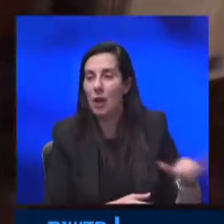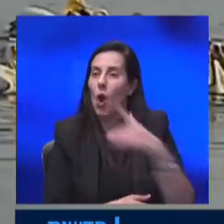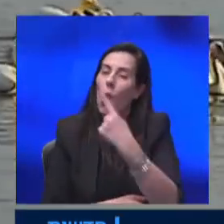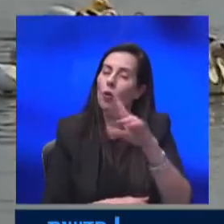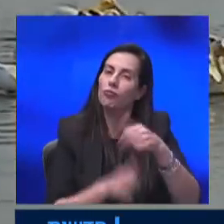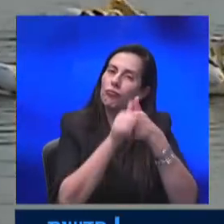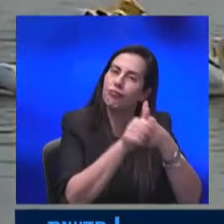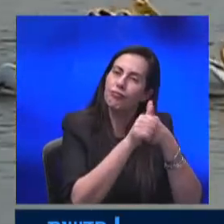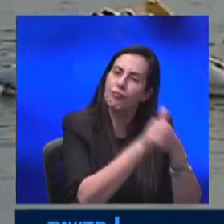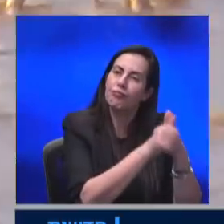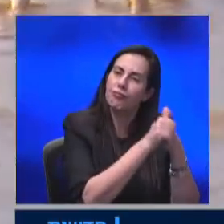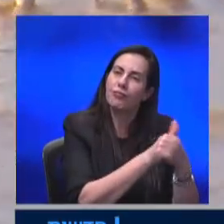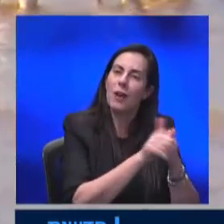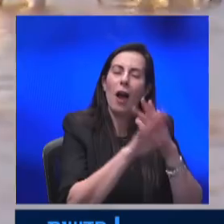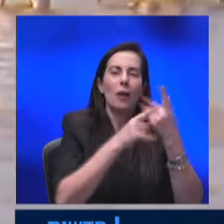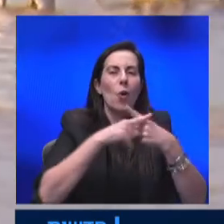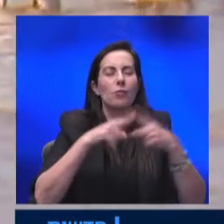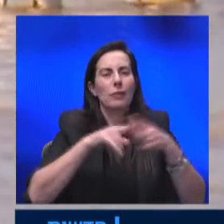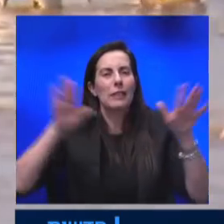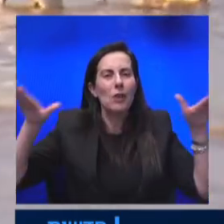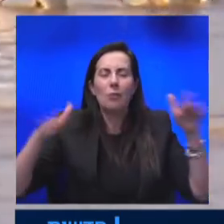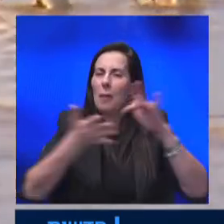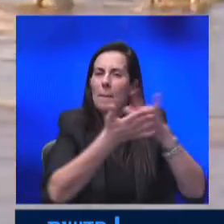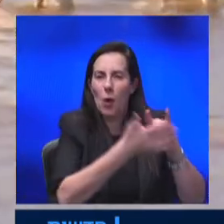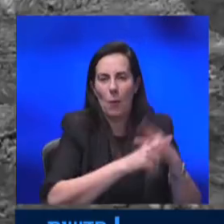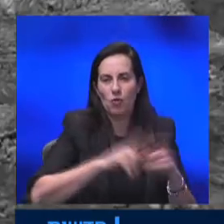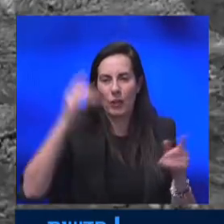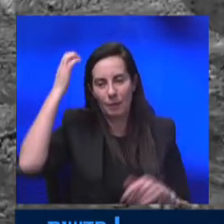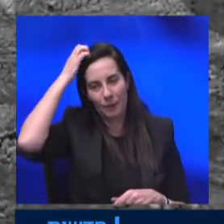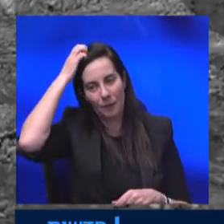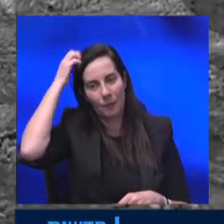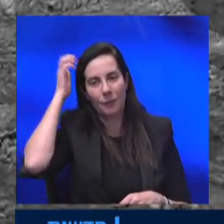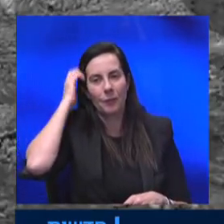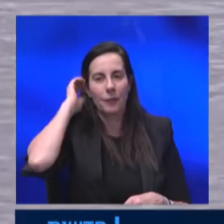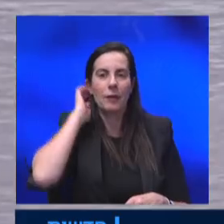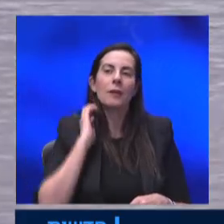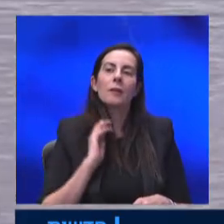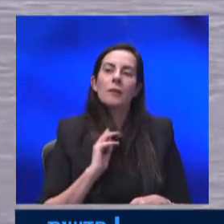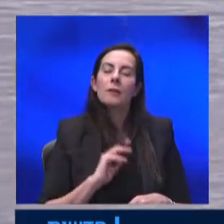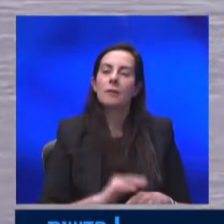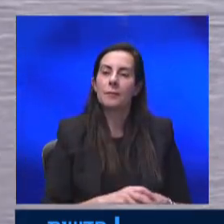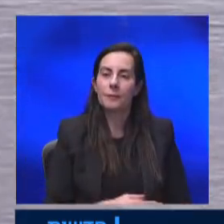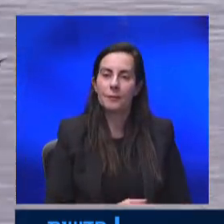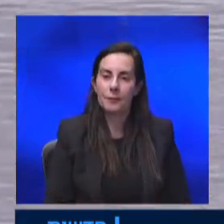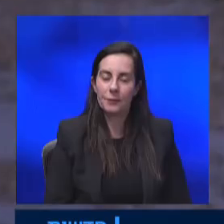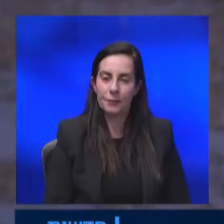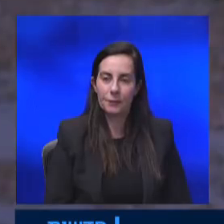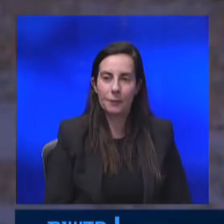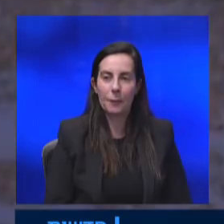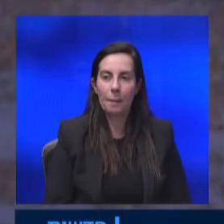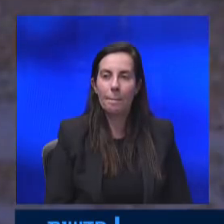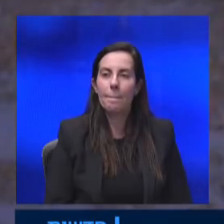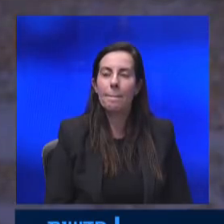באמצעותן אחרי סכנאים ופלמינגו בעמק החולה, עטלפים, חזירי בר ותנים,